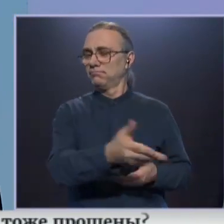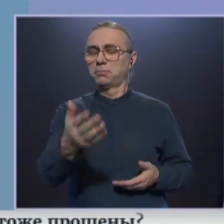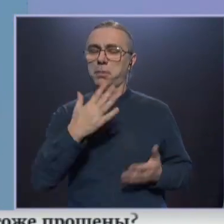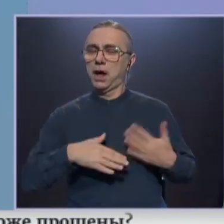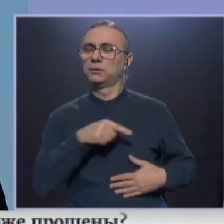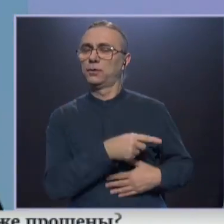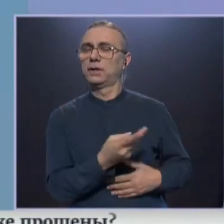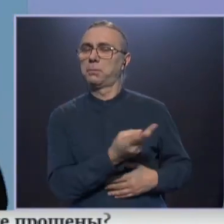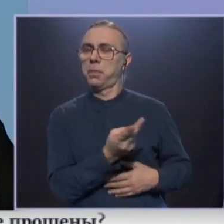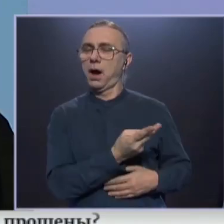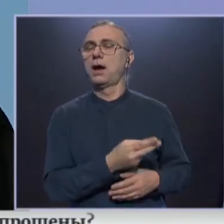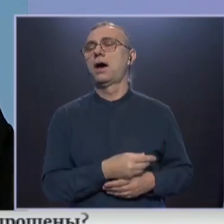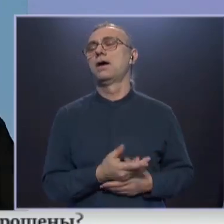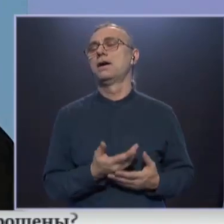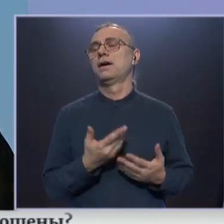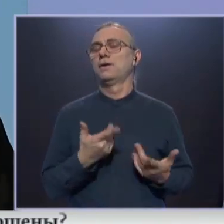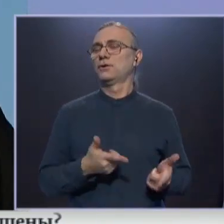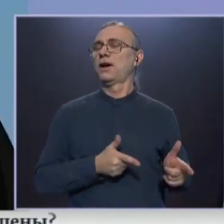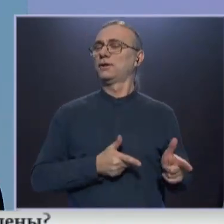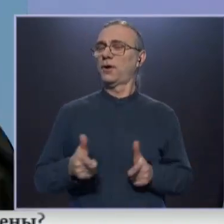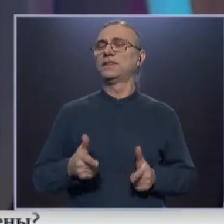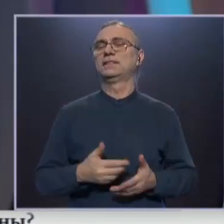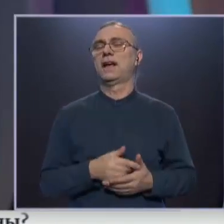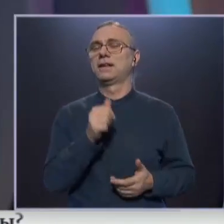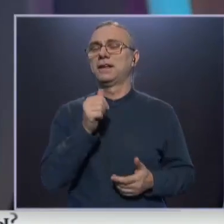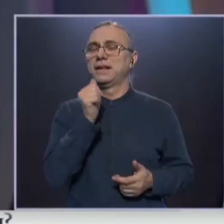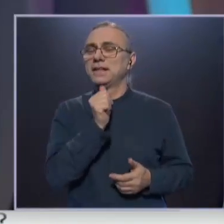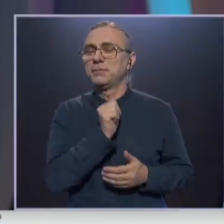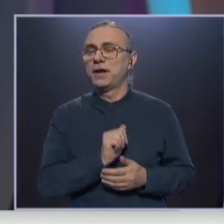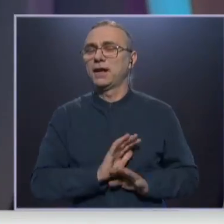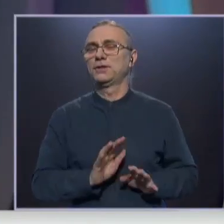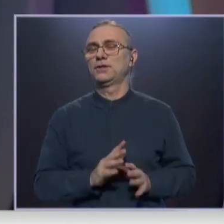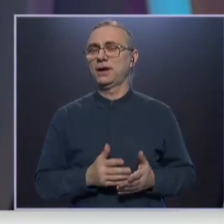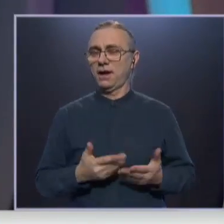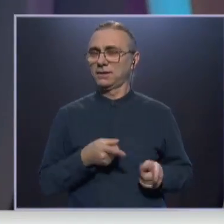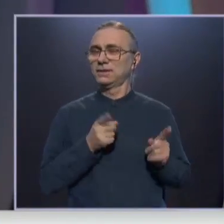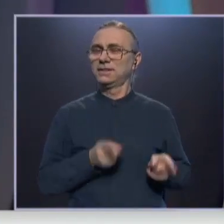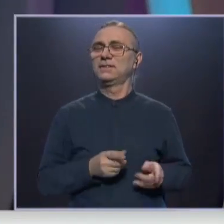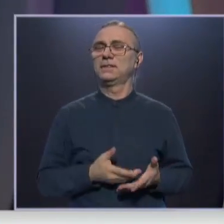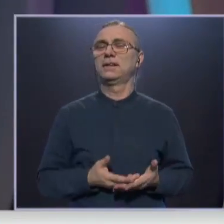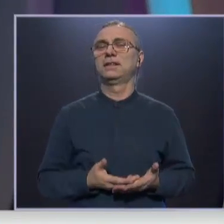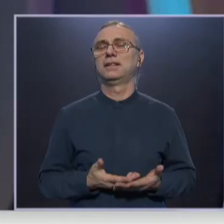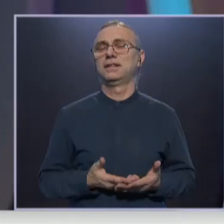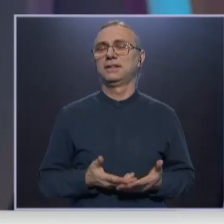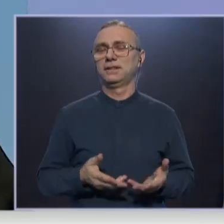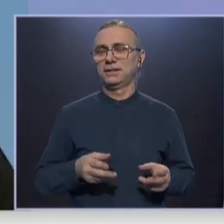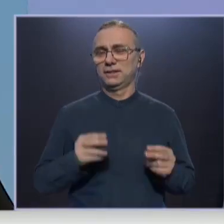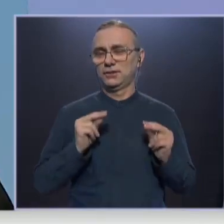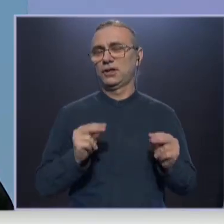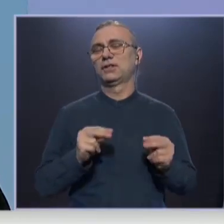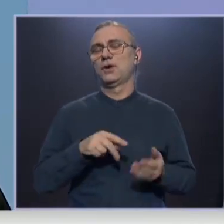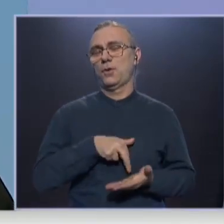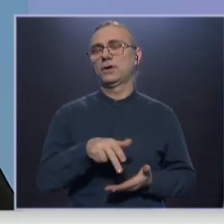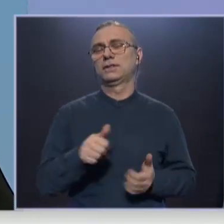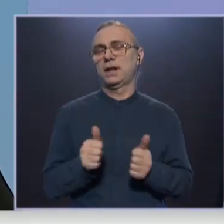они не прячутся, не ходят как-то по углам, а действительно они часто ходят рядом с друг с другом,